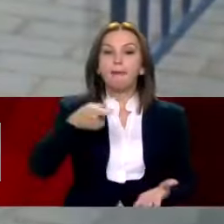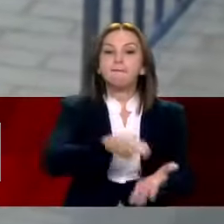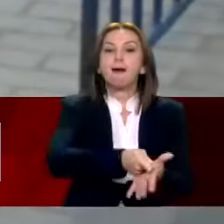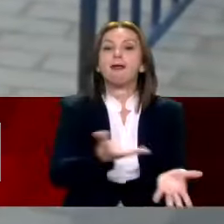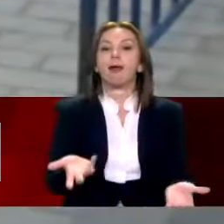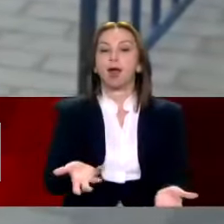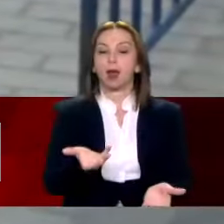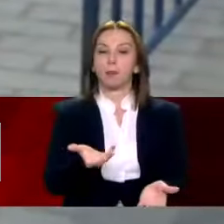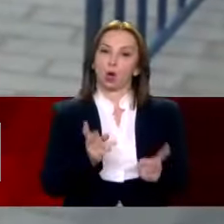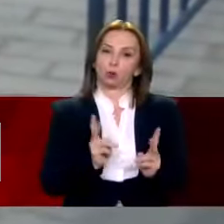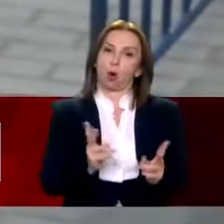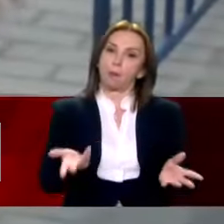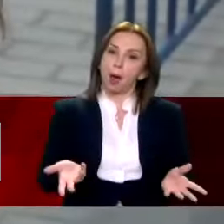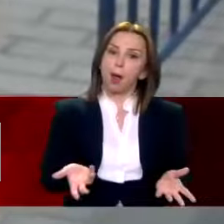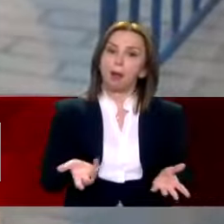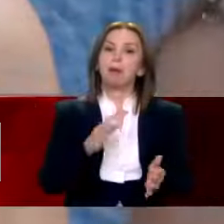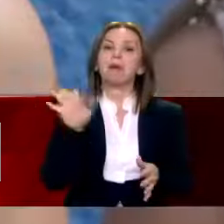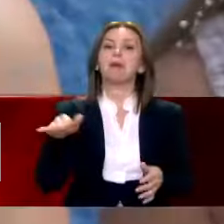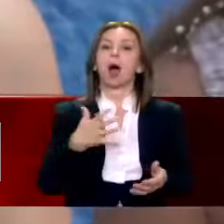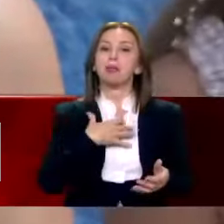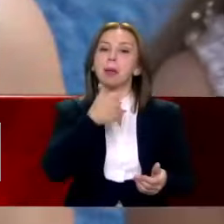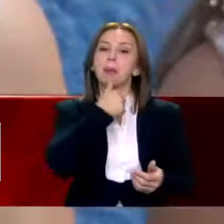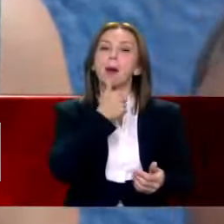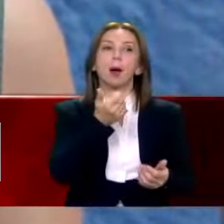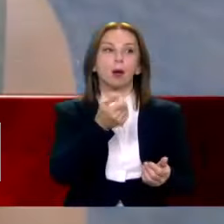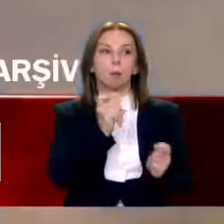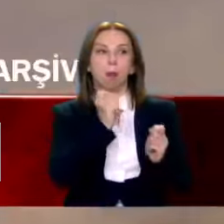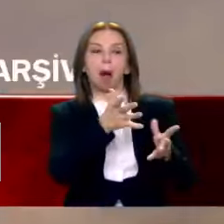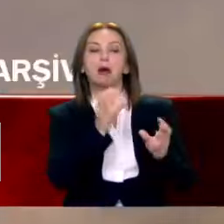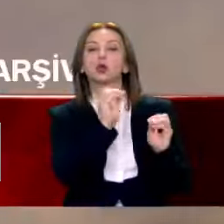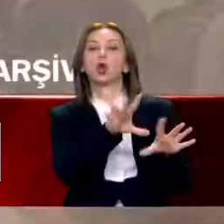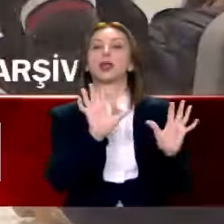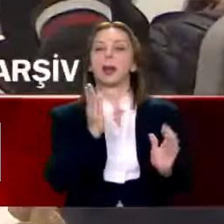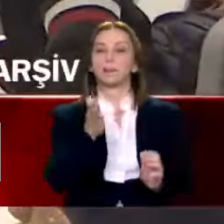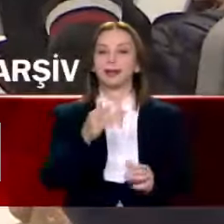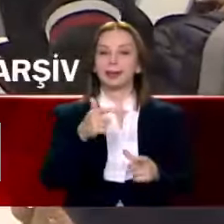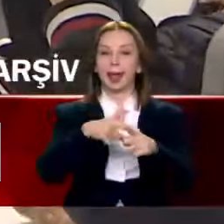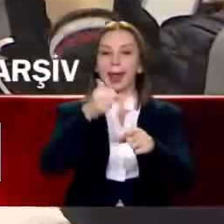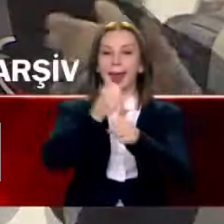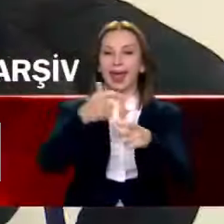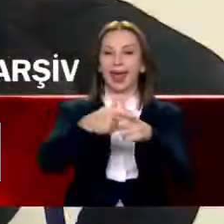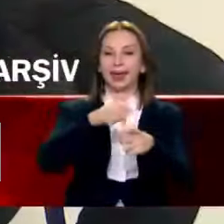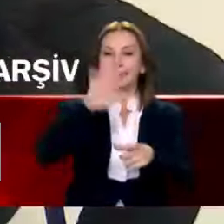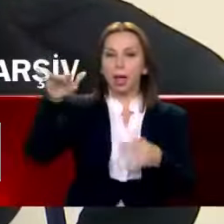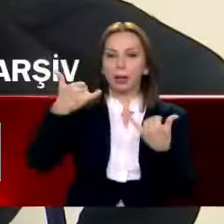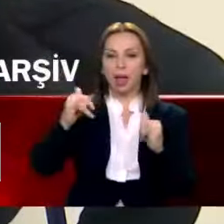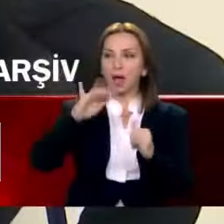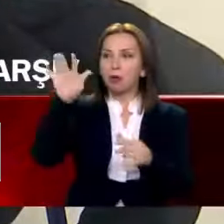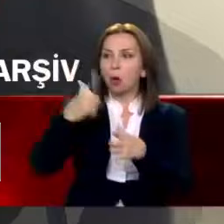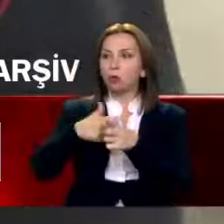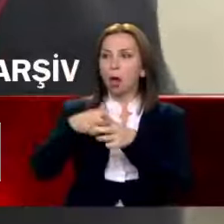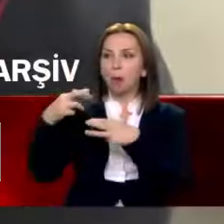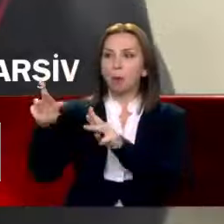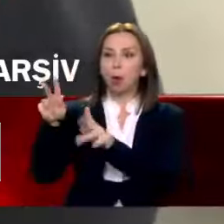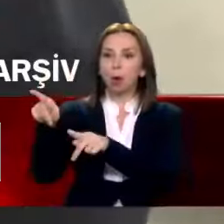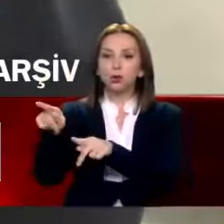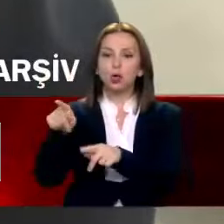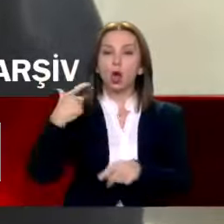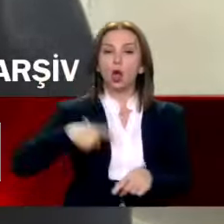Normaldir. Normal yani, niye göndersinler ki? Bence tepki olarak olabilir. Bu yaz Ege sahillerinin boş kalması gibi özel okullar